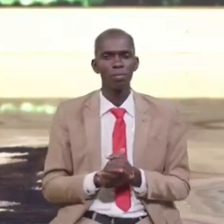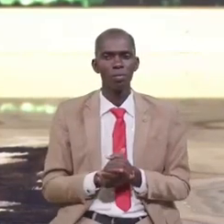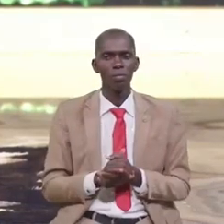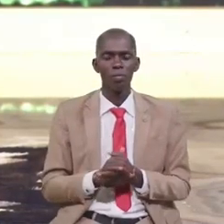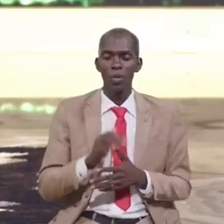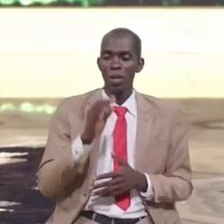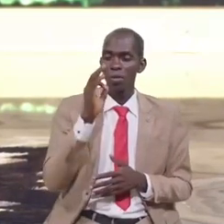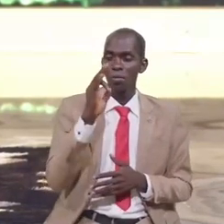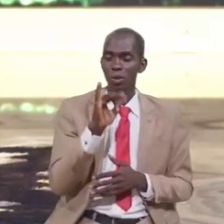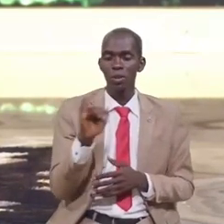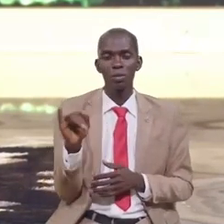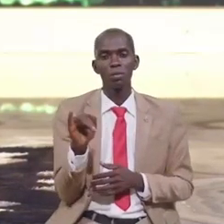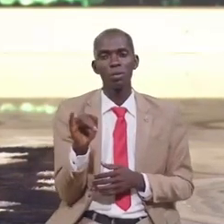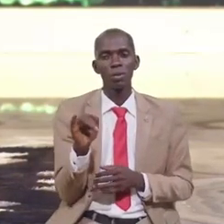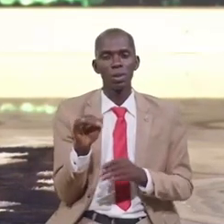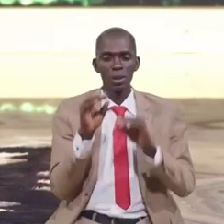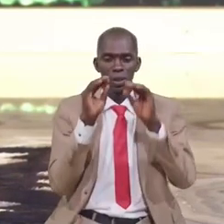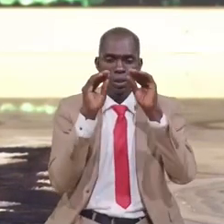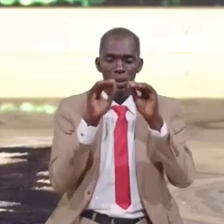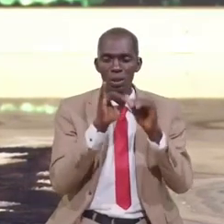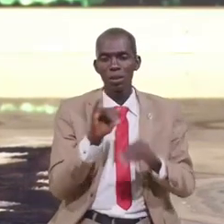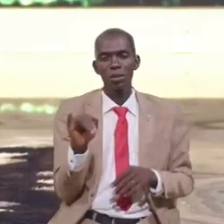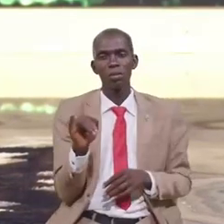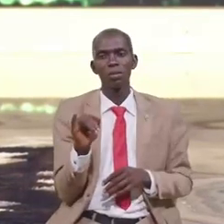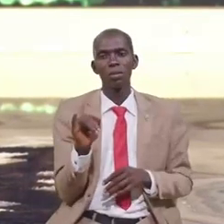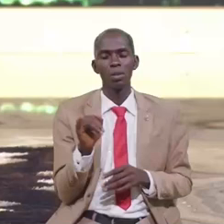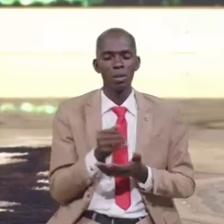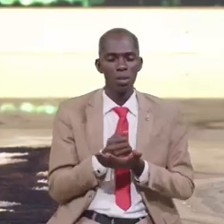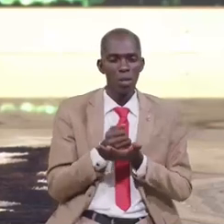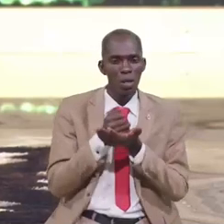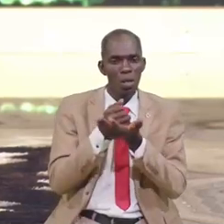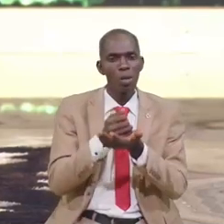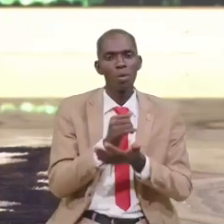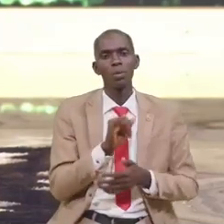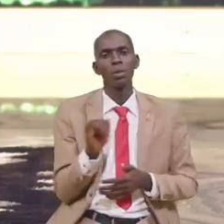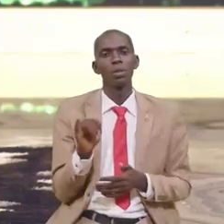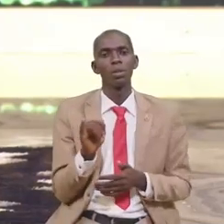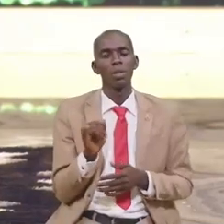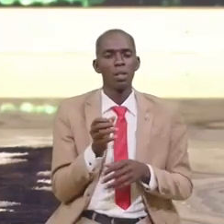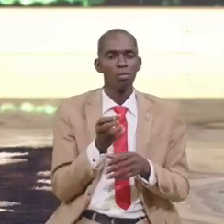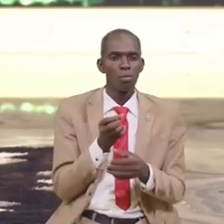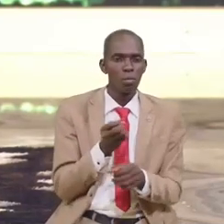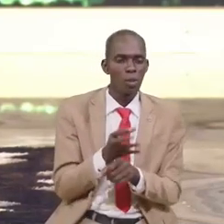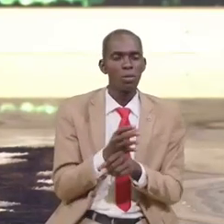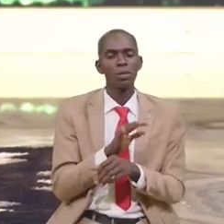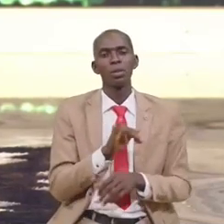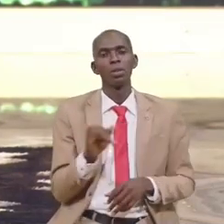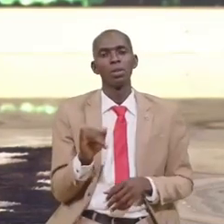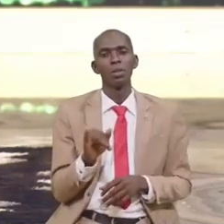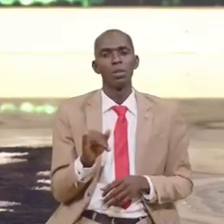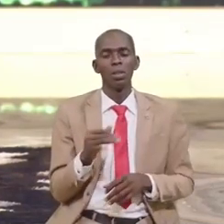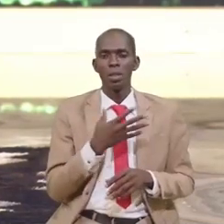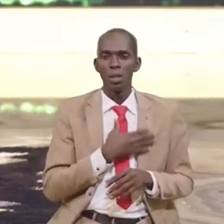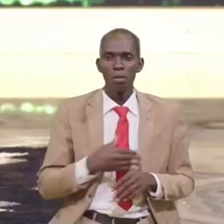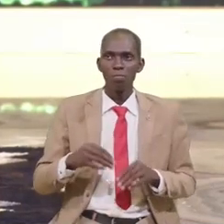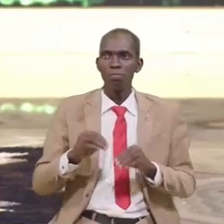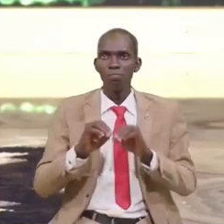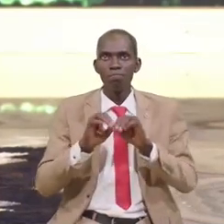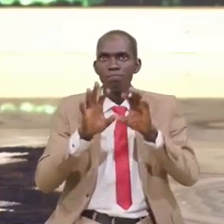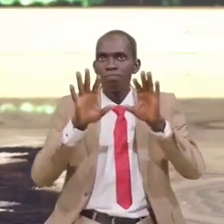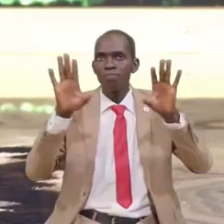Prêcher, enseigner, aider, conseiller, illuminer,